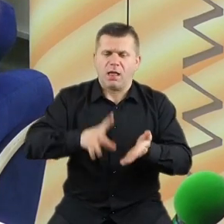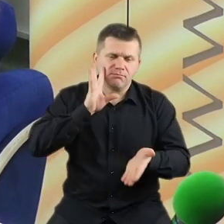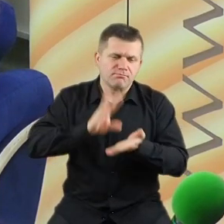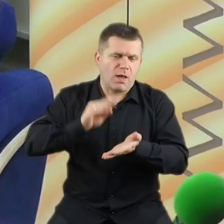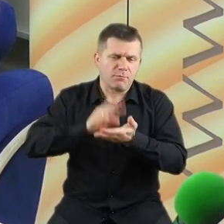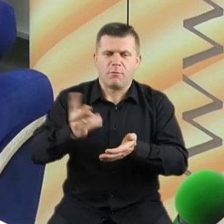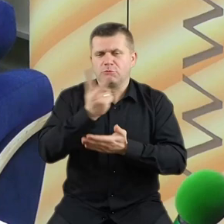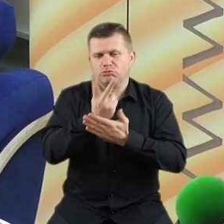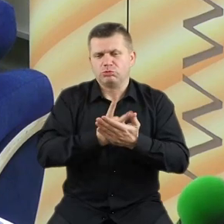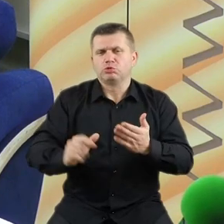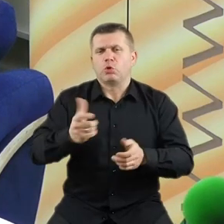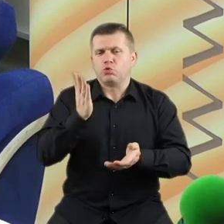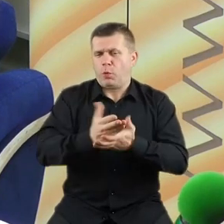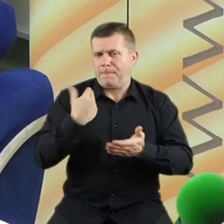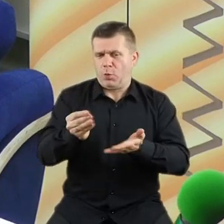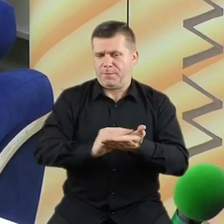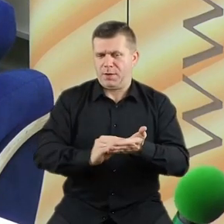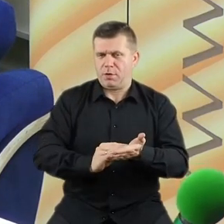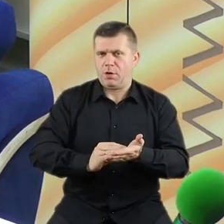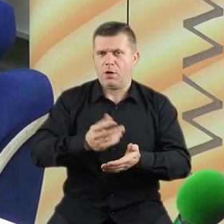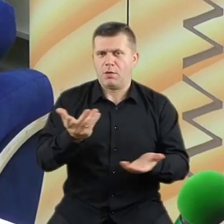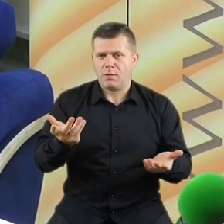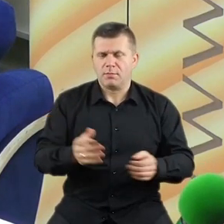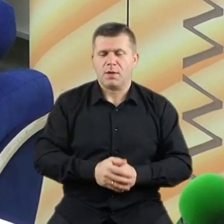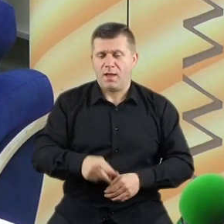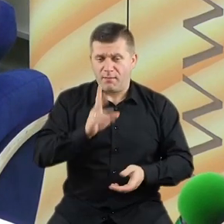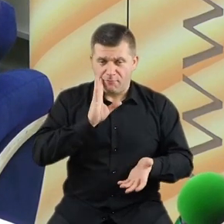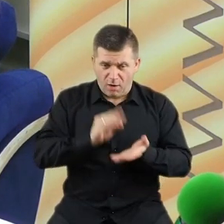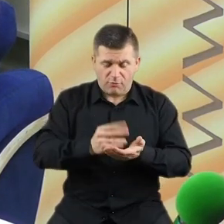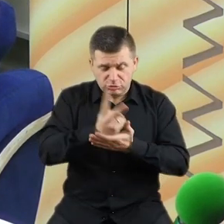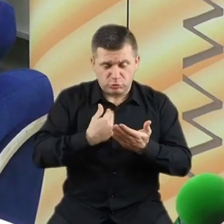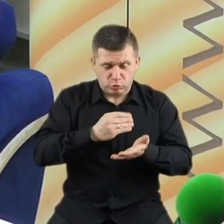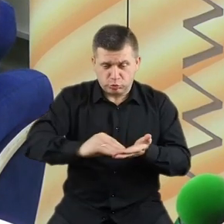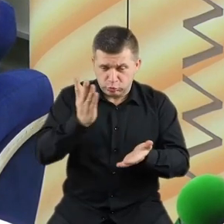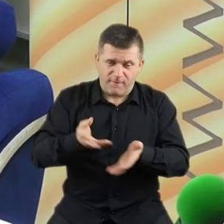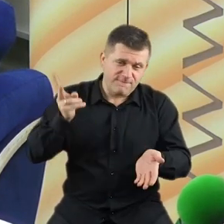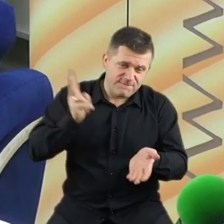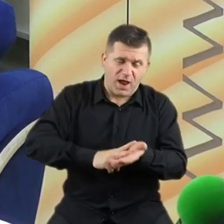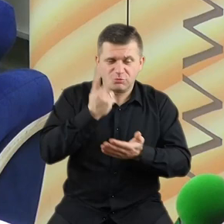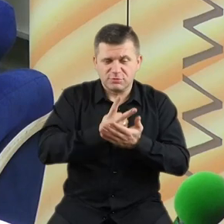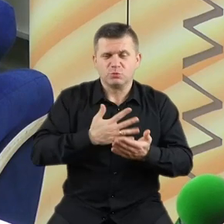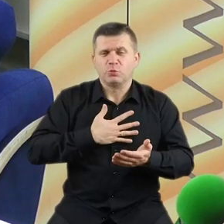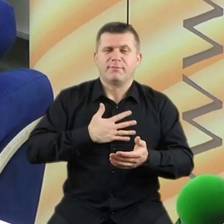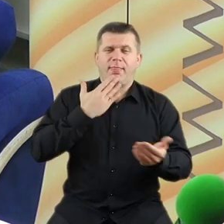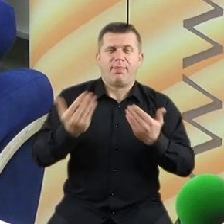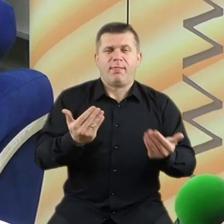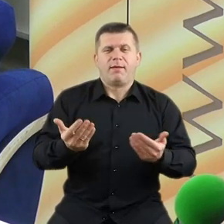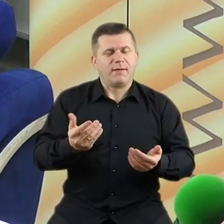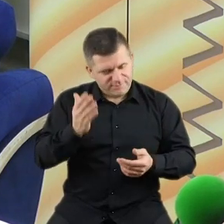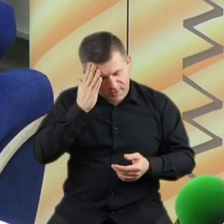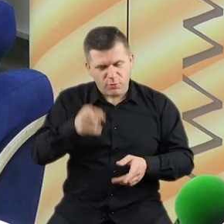to, co się już napisało. No, a kto lubi czytać to, co napisał sam? Przecież już wiem, co będzie dalej, więc